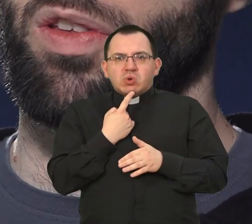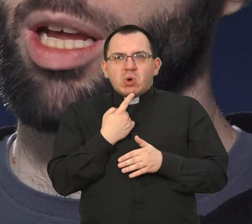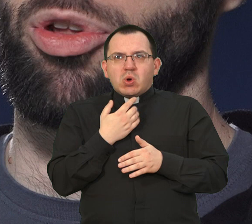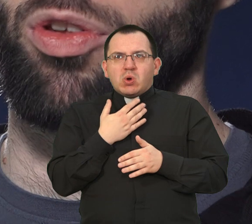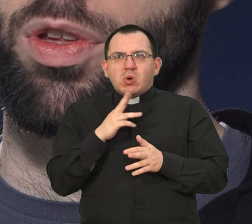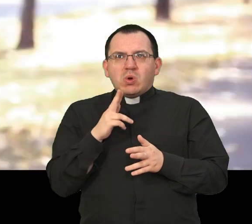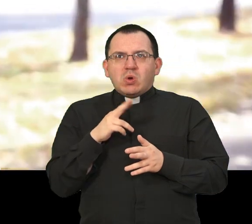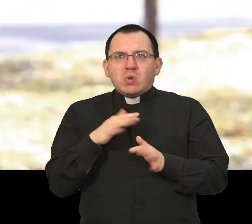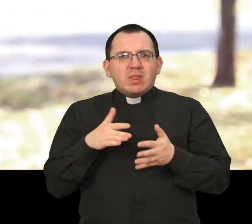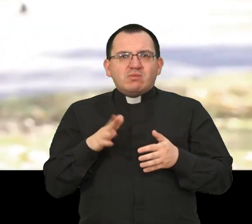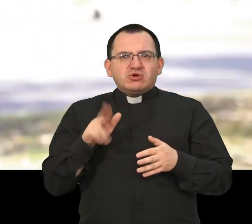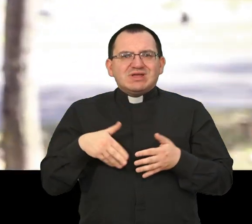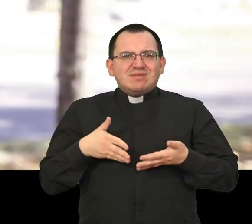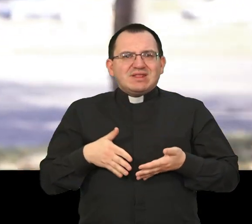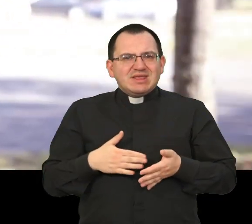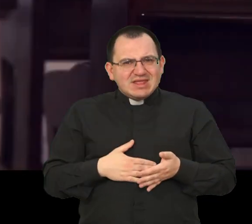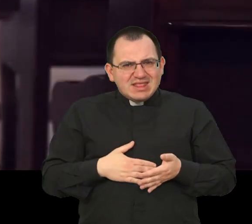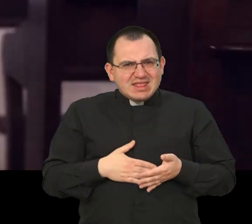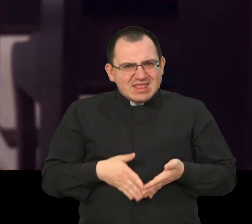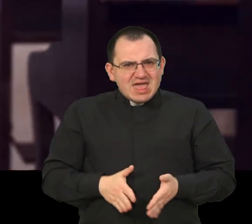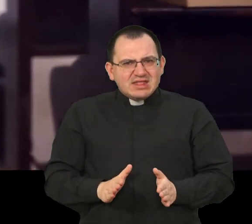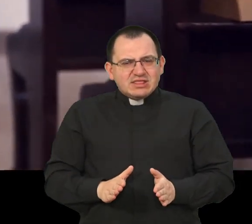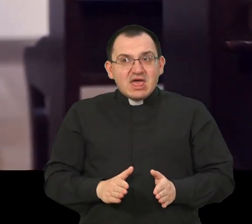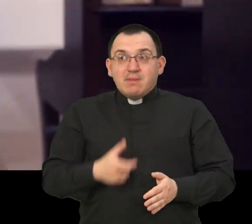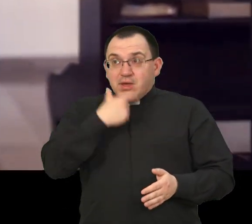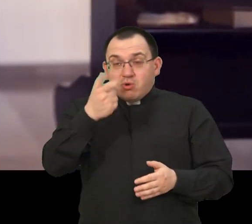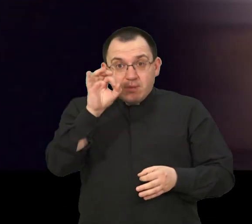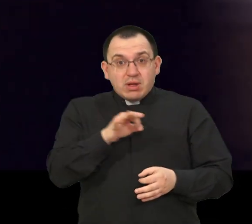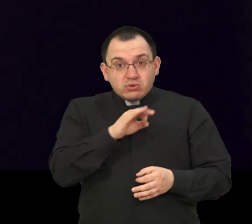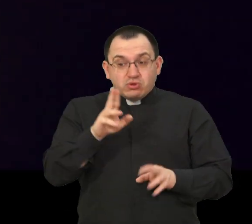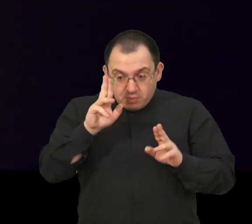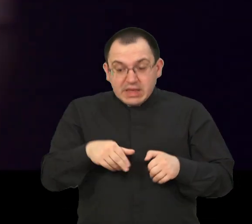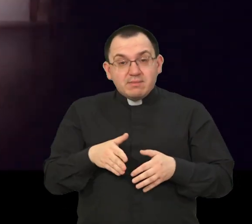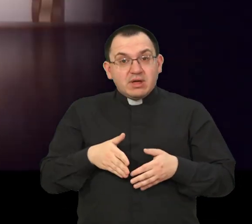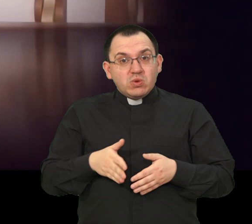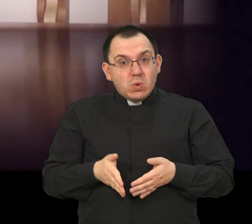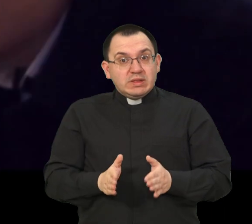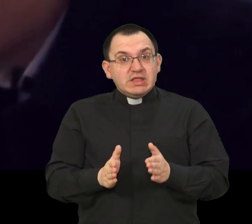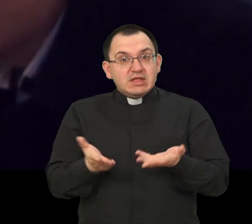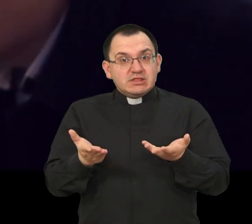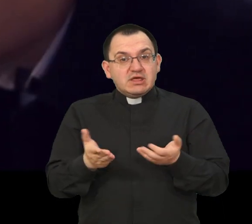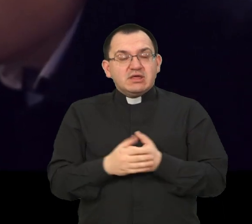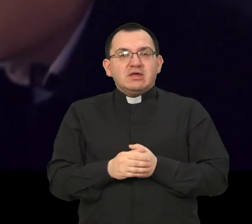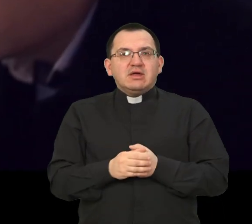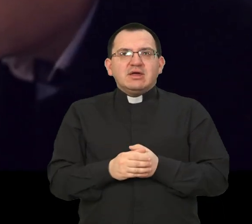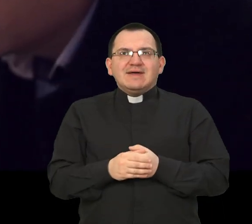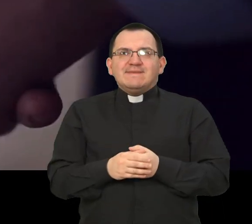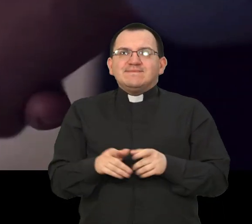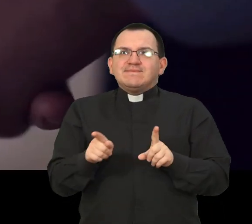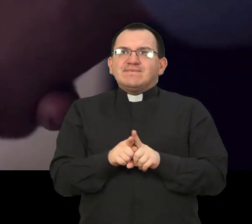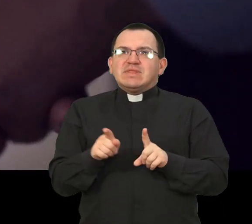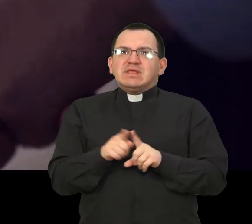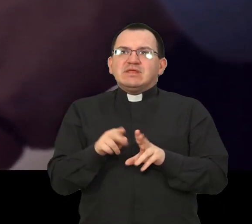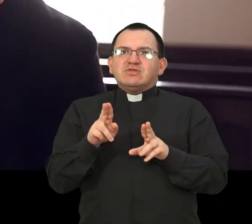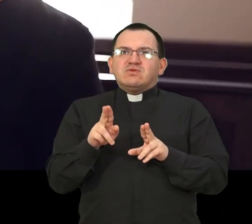borili se sa neplodnosti, pa su, Bog ih je blagoslovio djecom. Doslovce imamo nekad po riječi spoznanja dođe